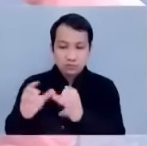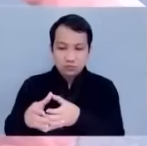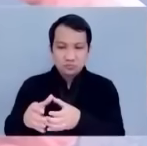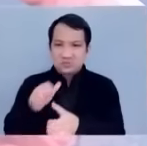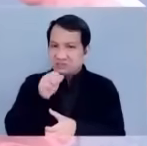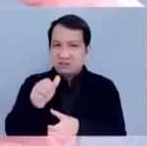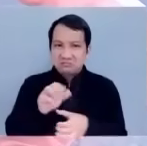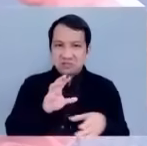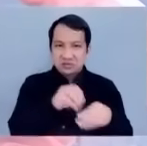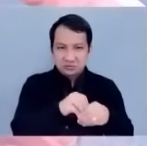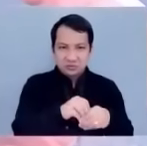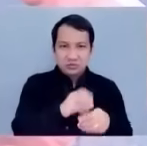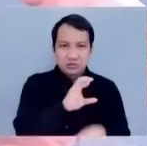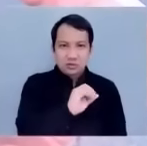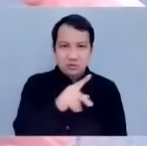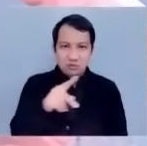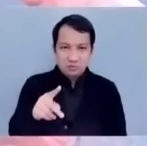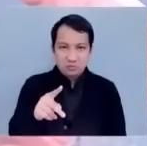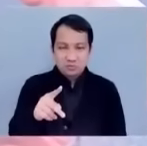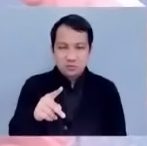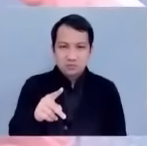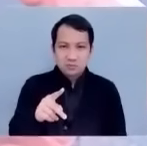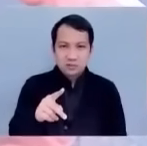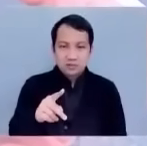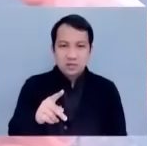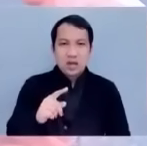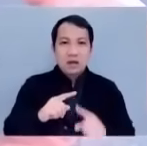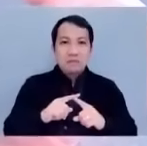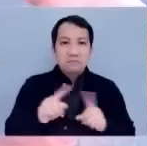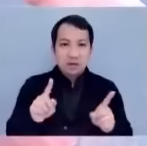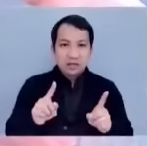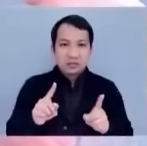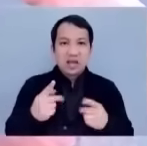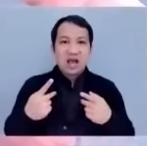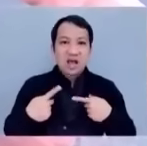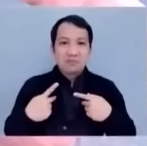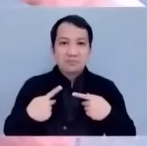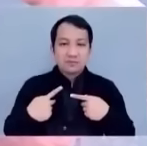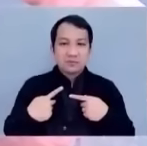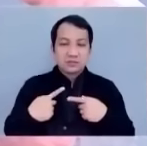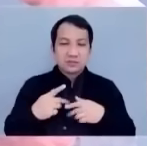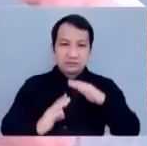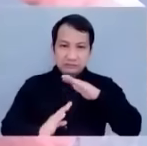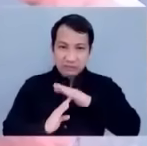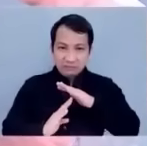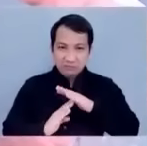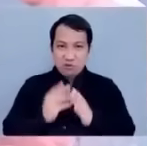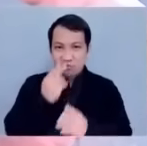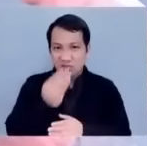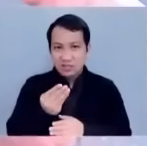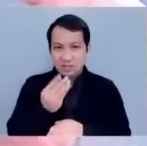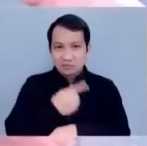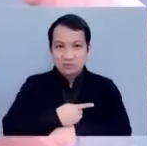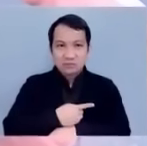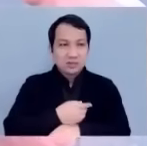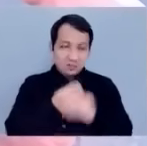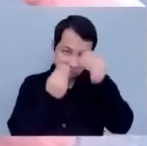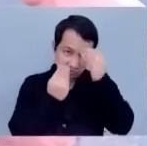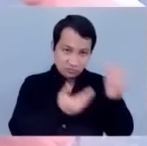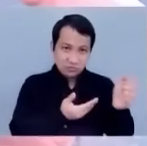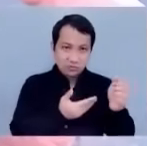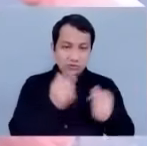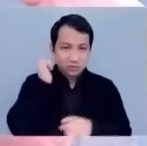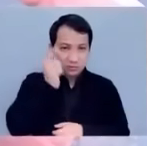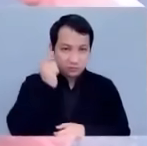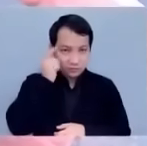PUV modernization. Pero bilang na rin ang kanilang araw kapag hindi pa sila sumunod sa gobyerno. Nasa frontline ng